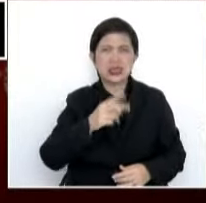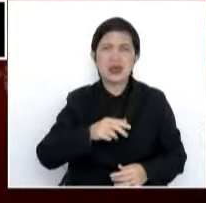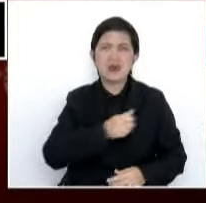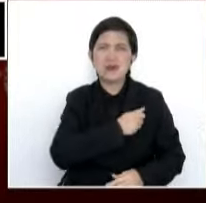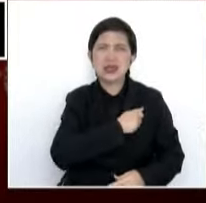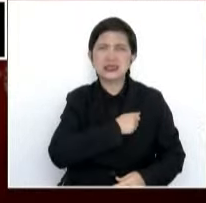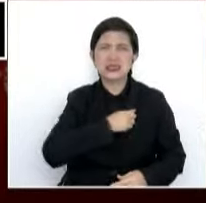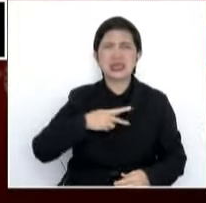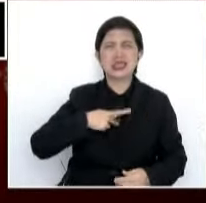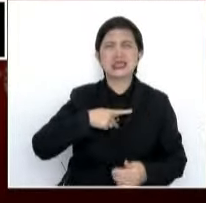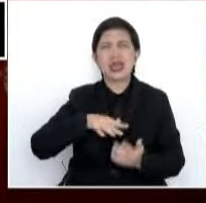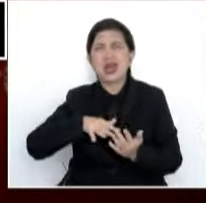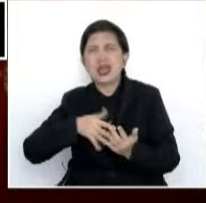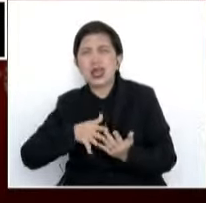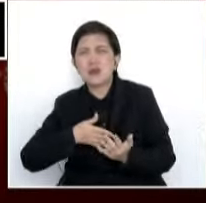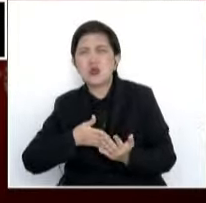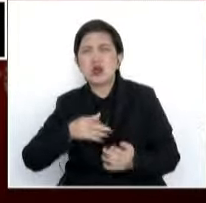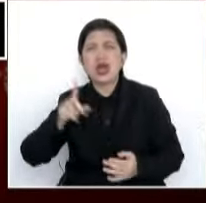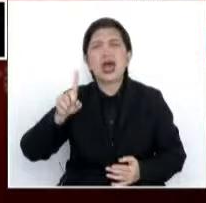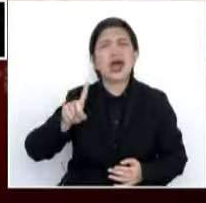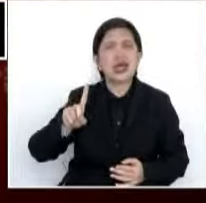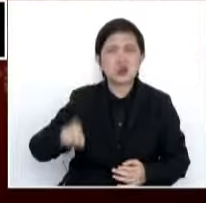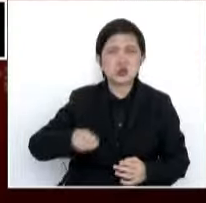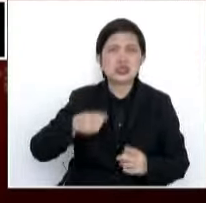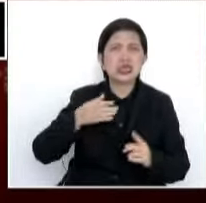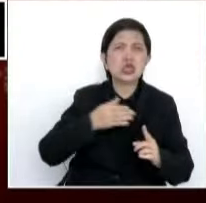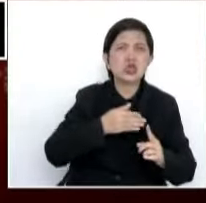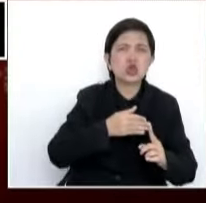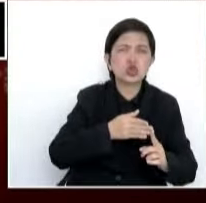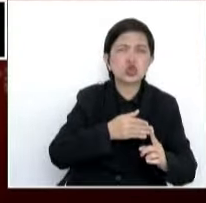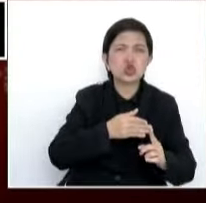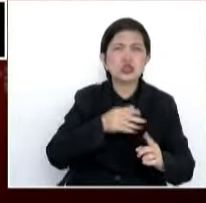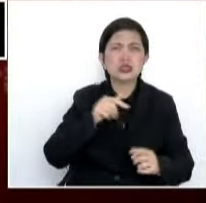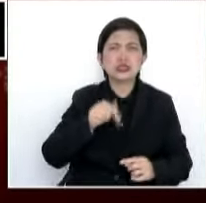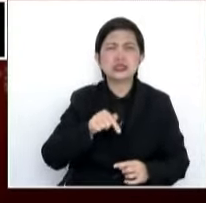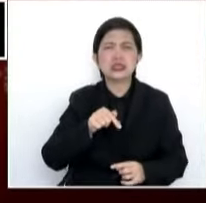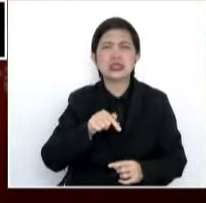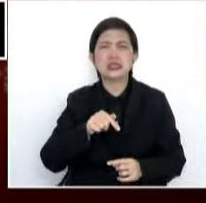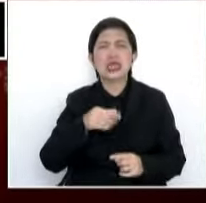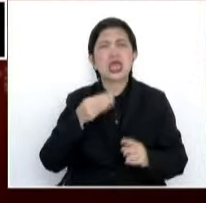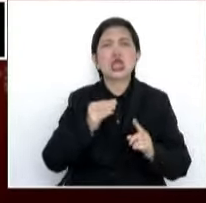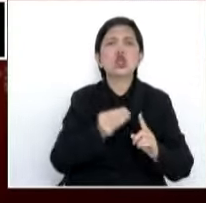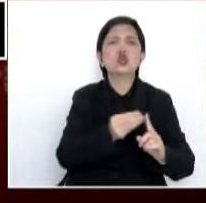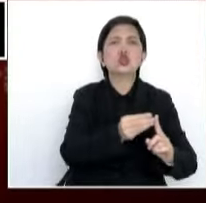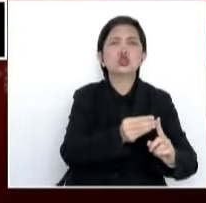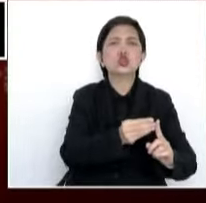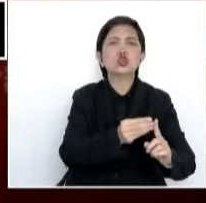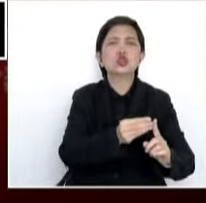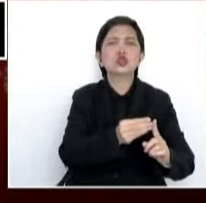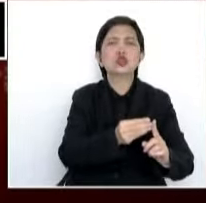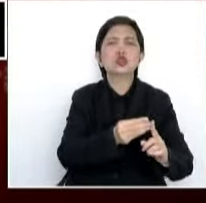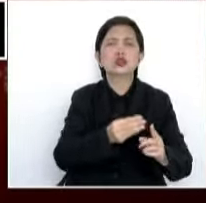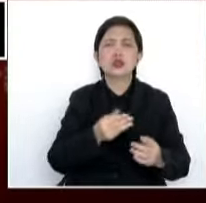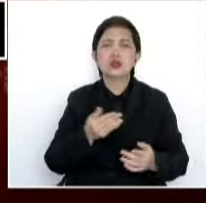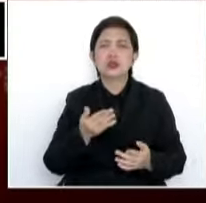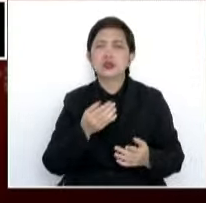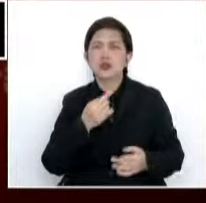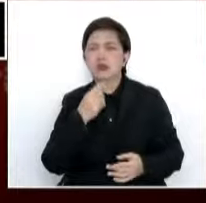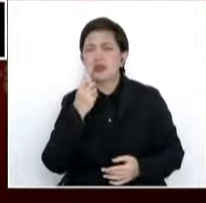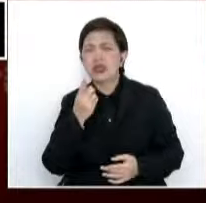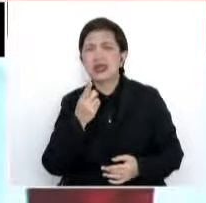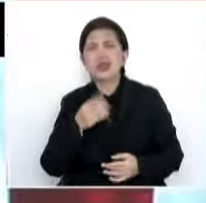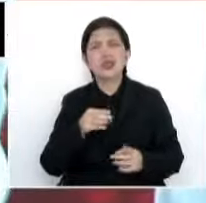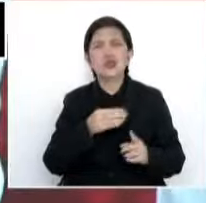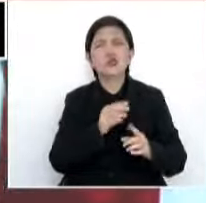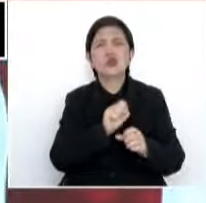ini sampai harus mengikuti istilahnya saja ikut kenapa bukan Taufik Kenapa ngikutin